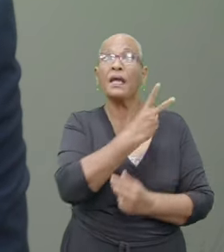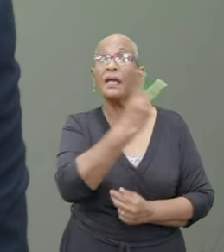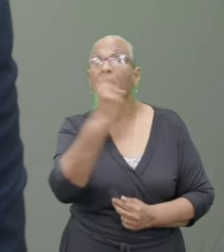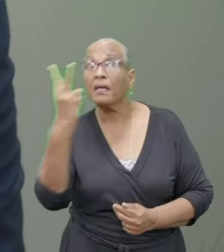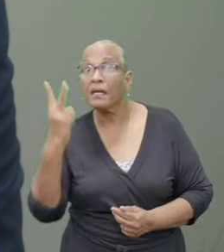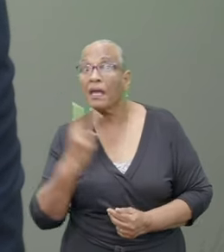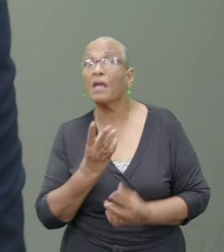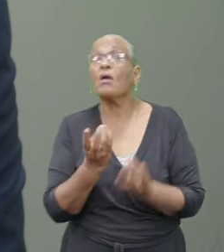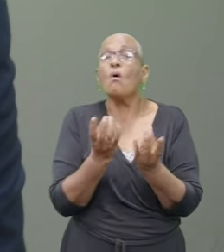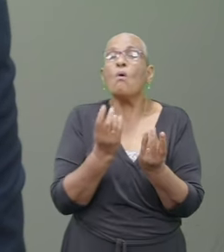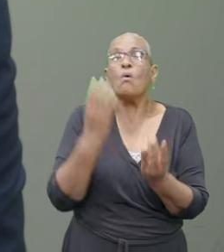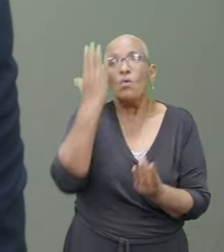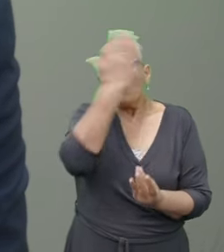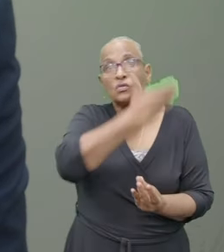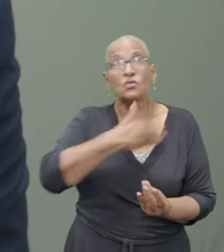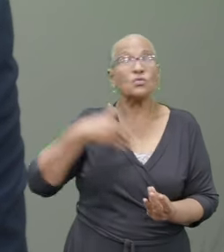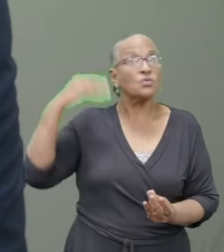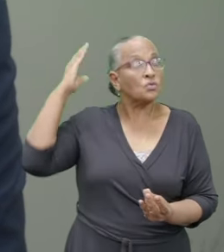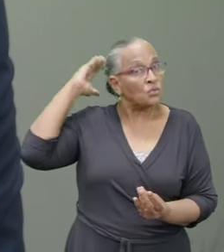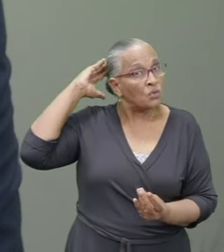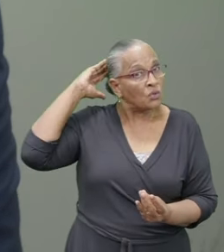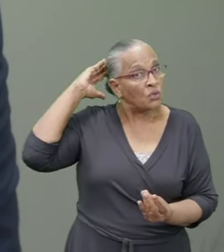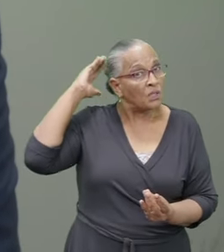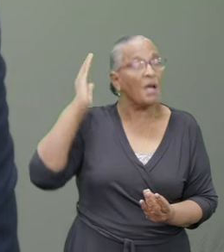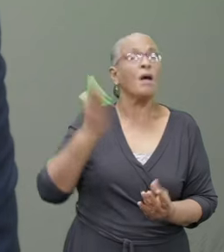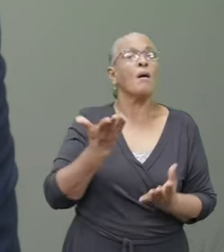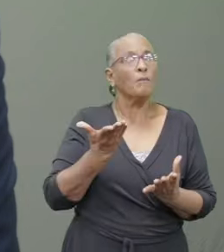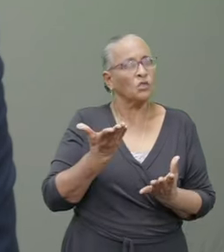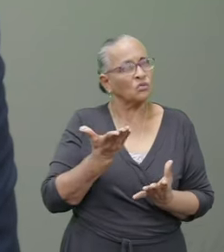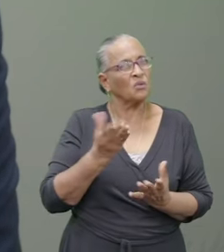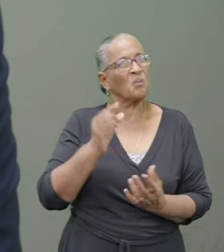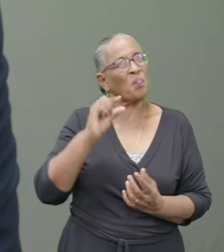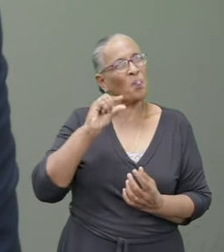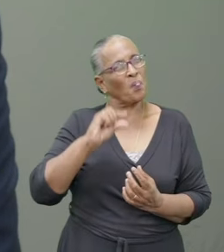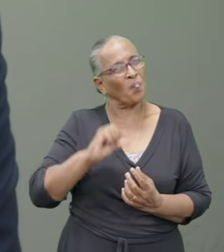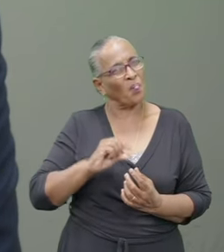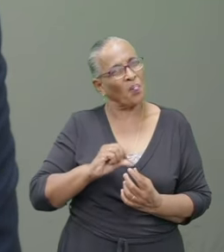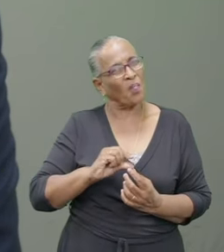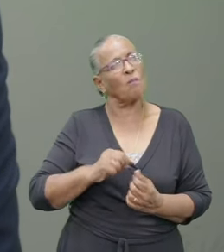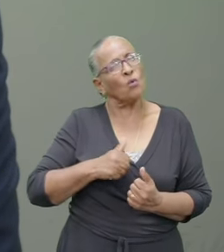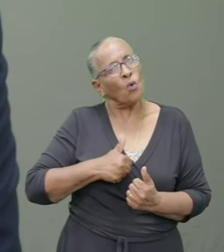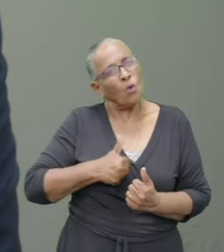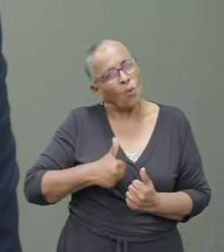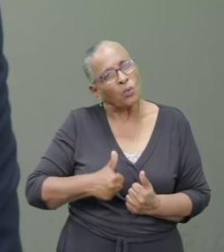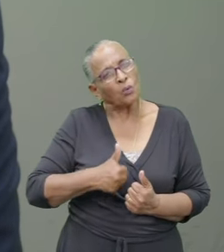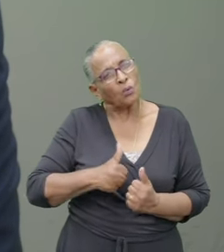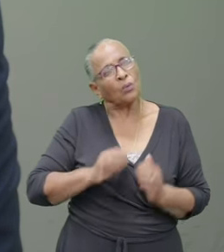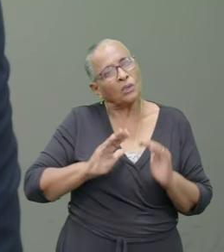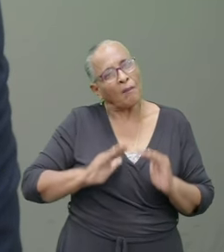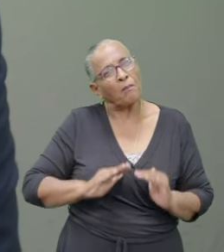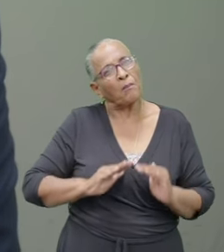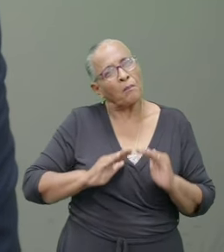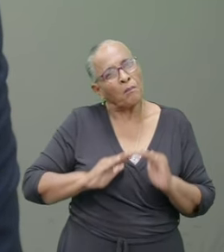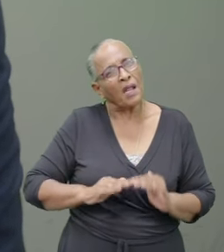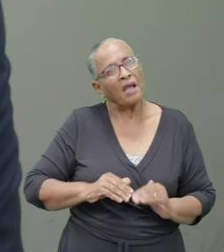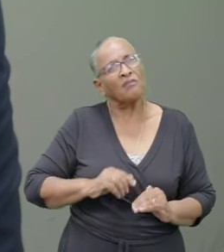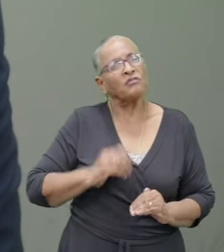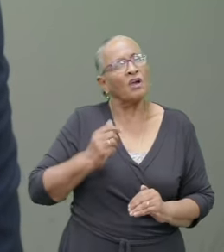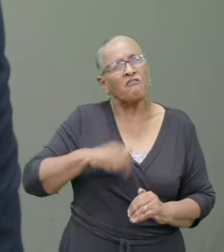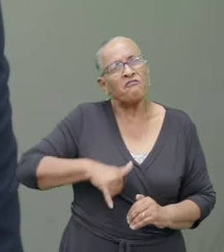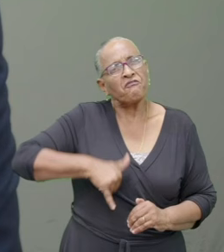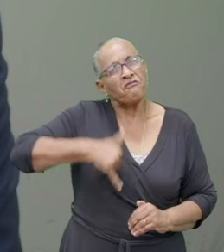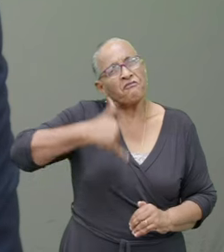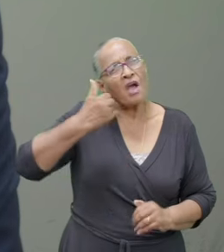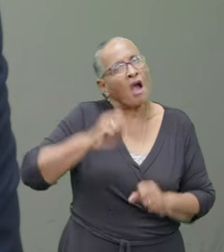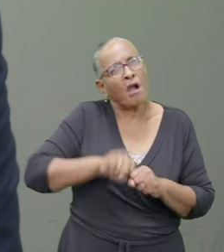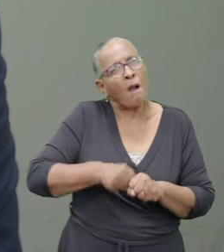Suriname, op zijn zachtst gezegd, de minste schade kan leiden in deze hele ontwikkeling. En